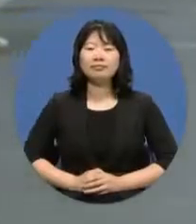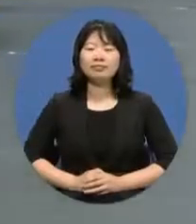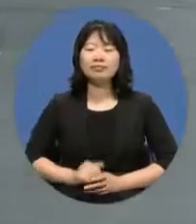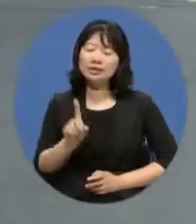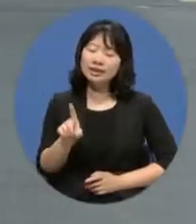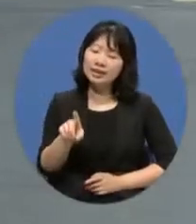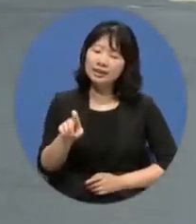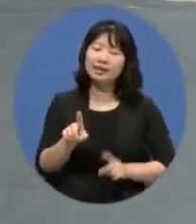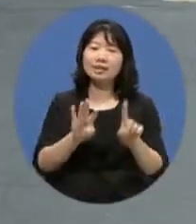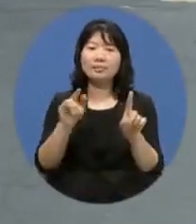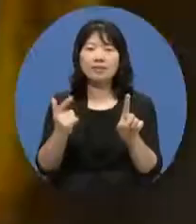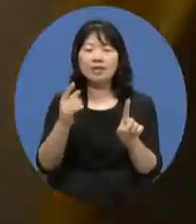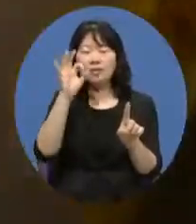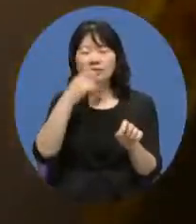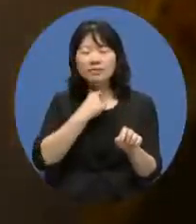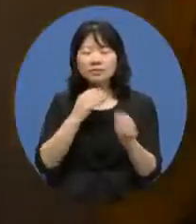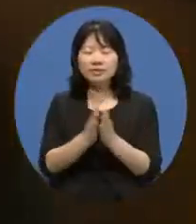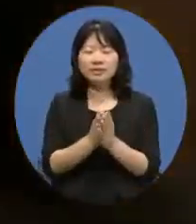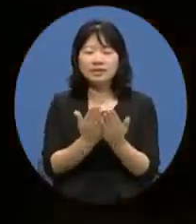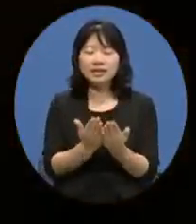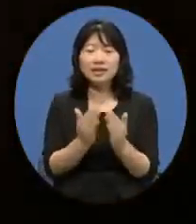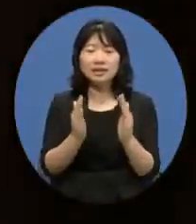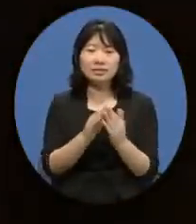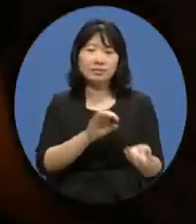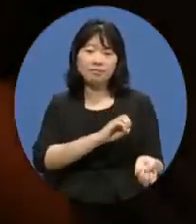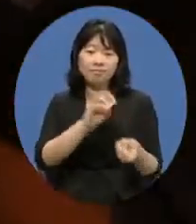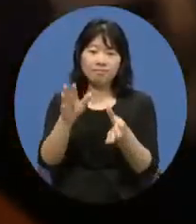클릭 한 번으로 보고 싶은 책이 집으로 쇽!